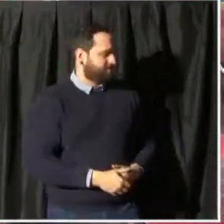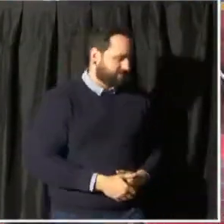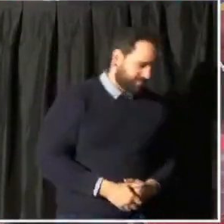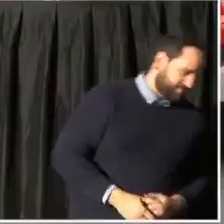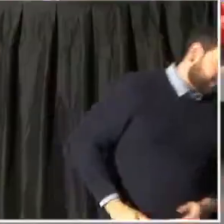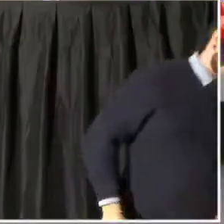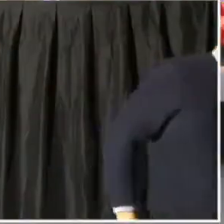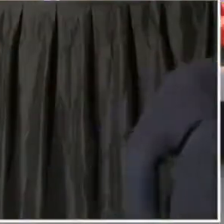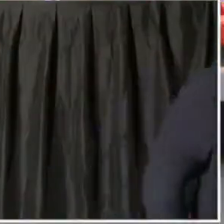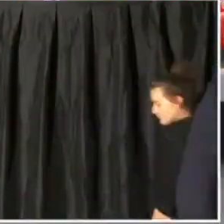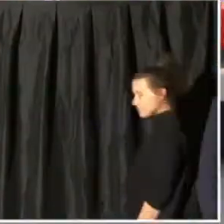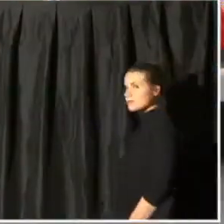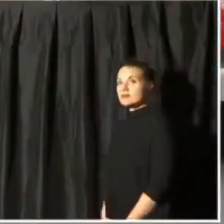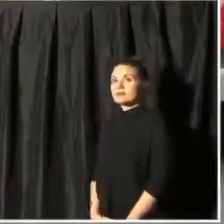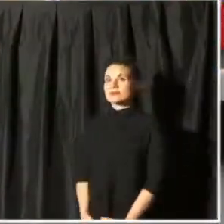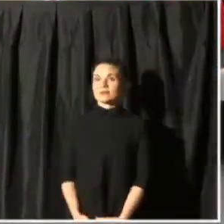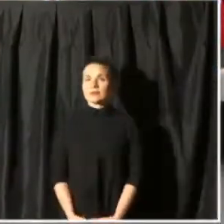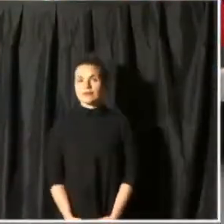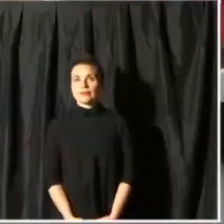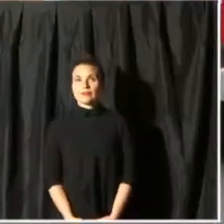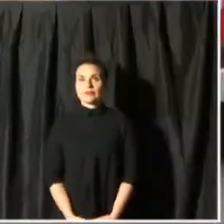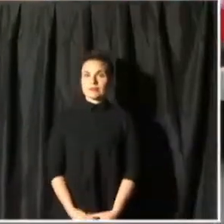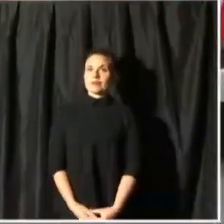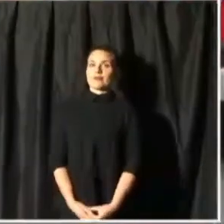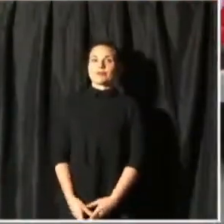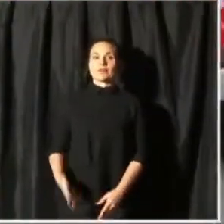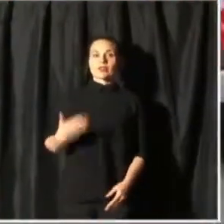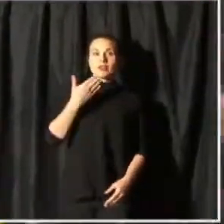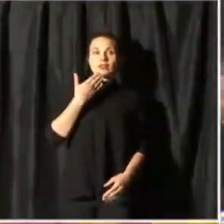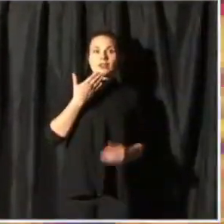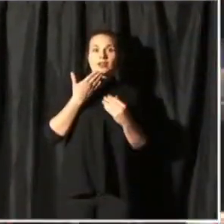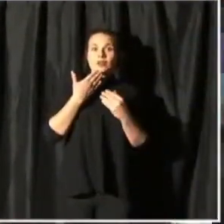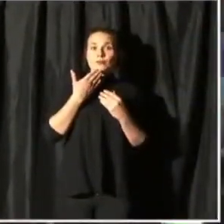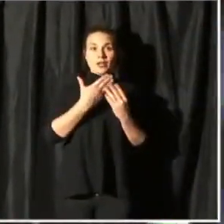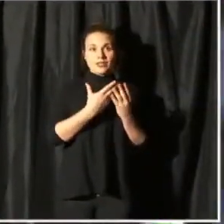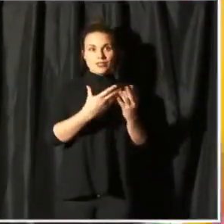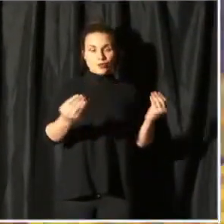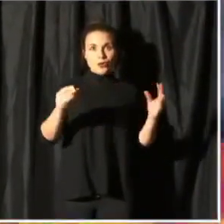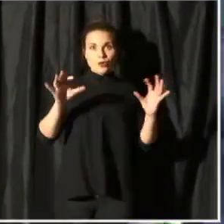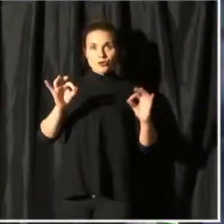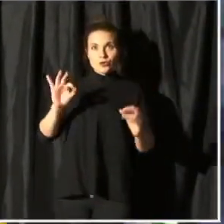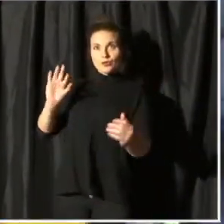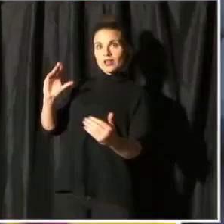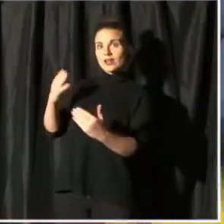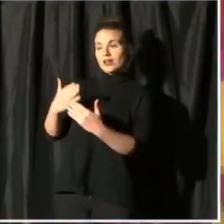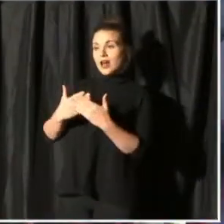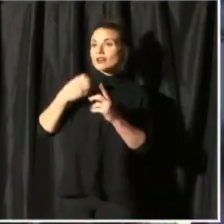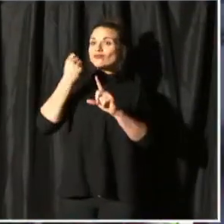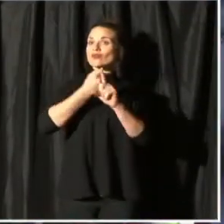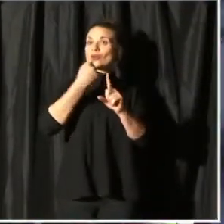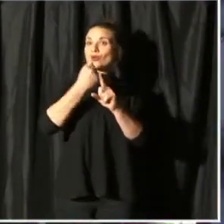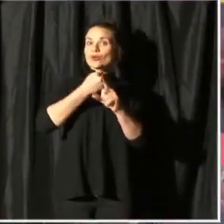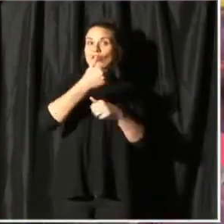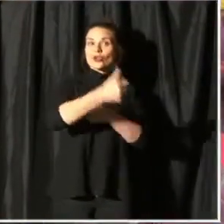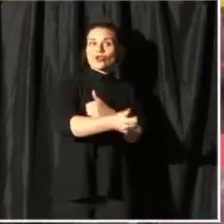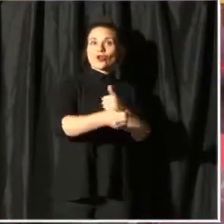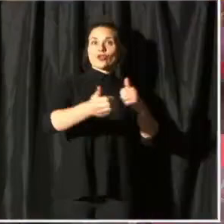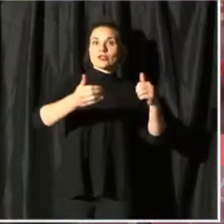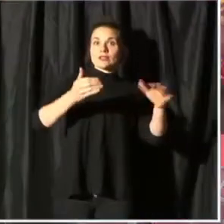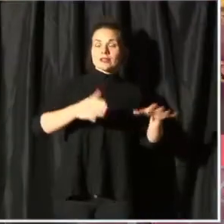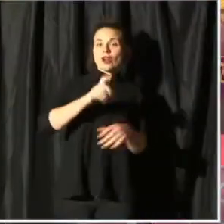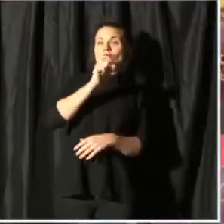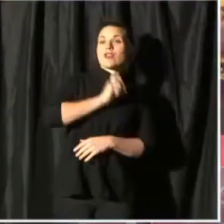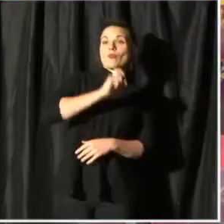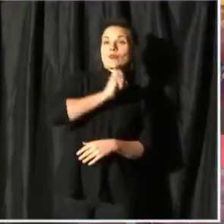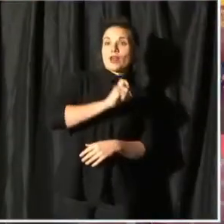merci beaucoup on a parlé effectivement de lutte dans le secteur de la métallurgie aussi et en parlant de